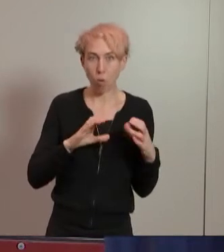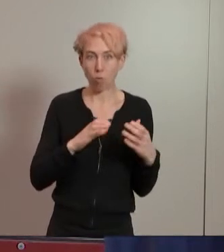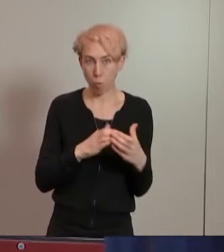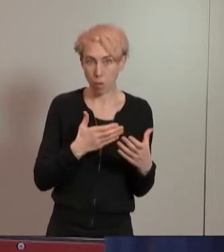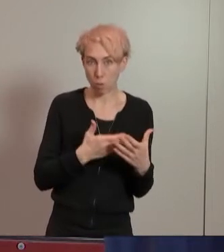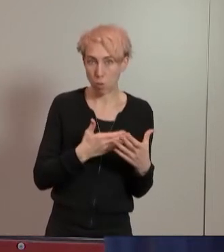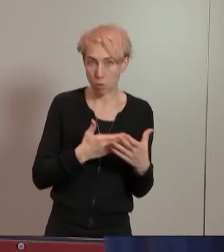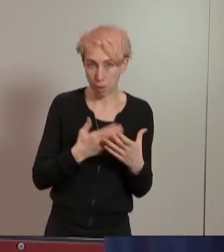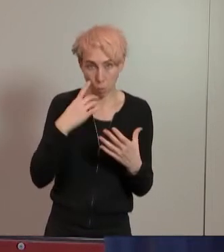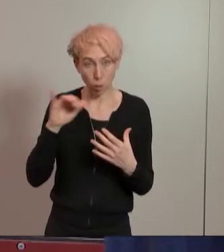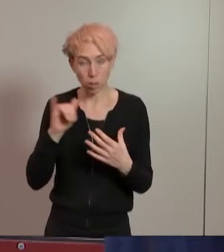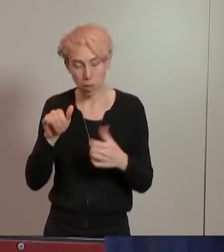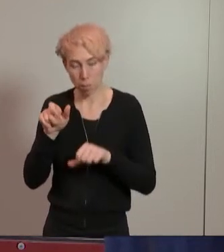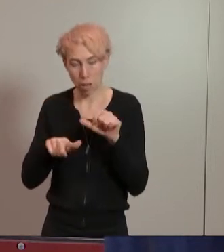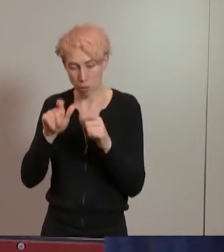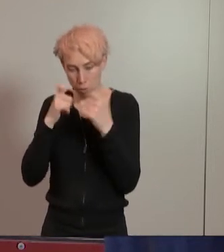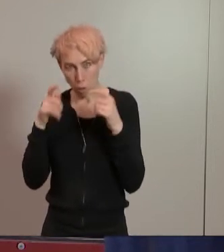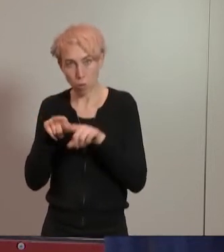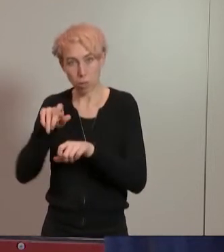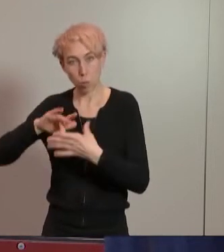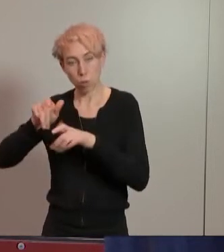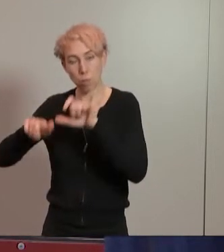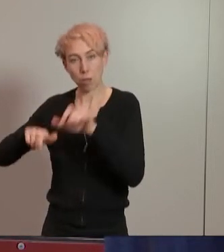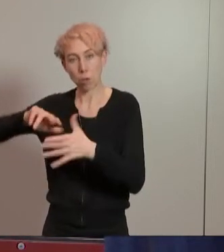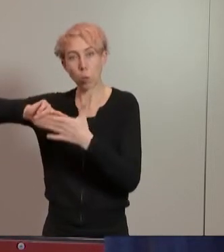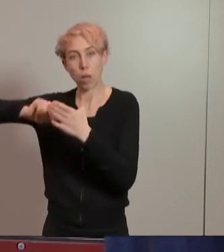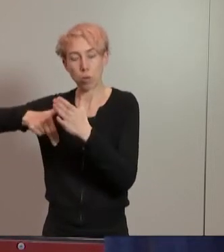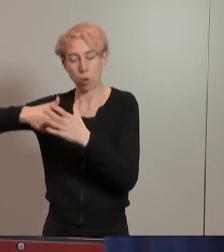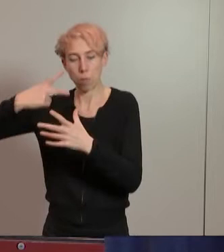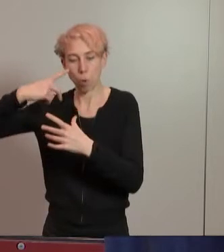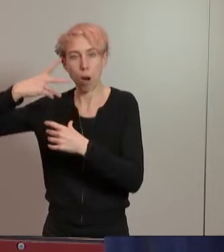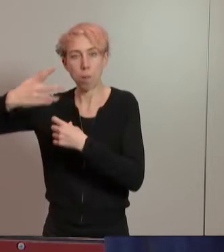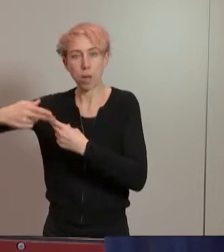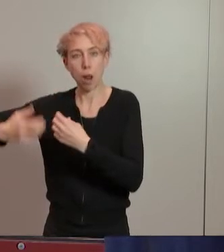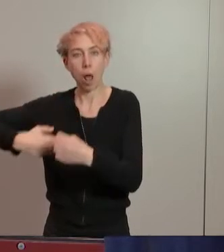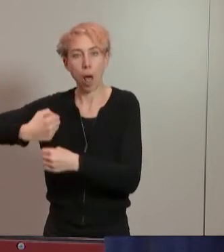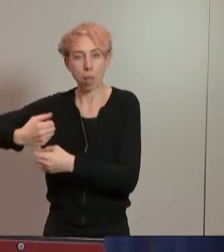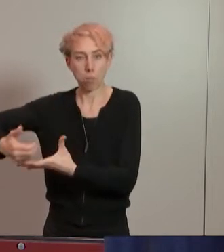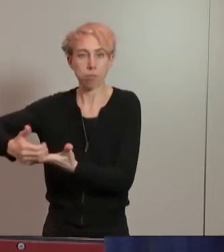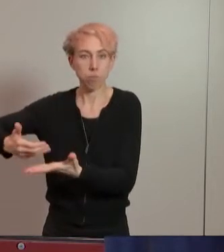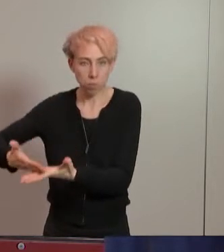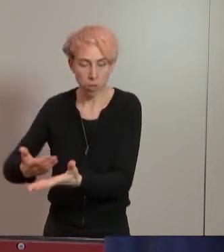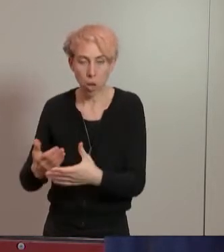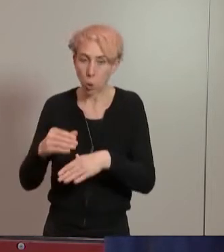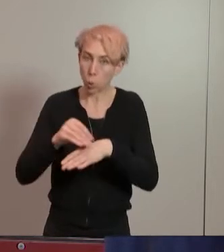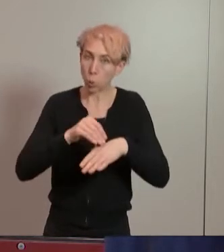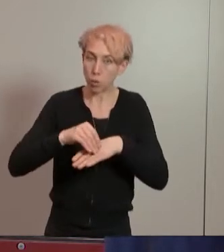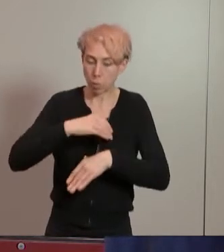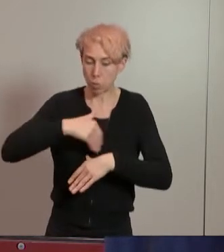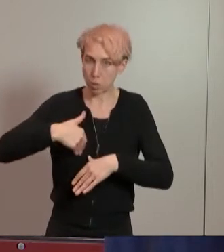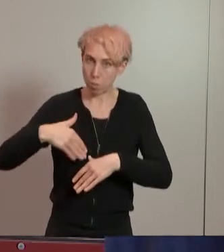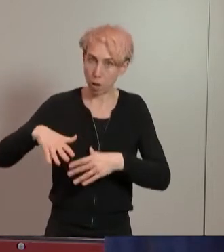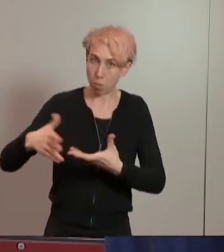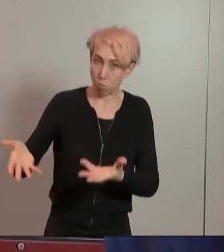s'agit alors des titulaires et de l'ensemble des contractuels rémunérés sur l'année. Le conseil municipal est donc invité à prendre acte du